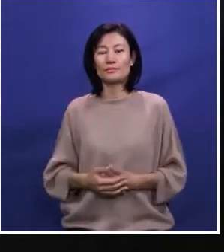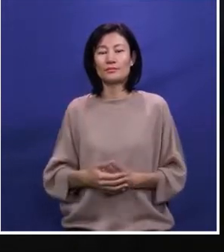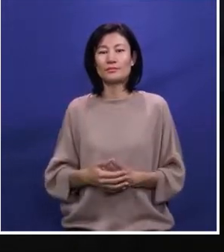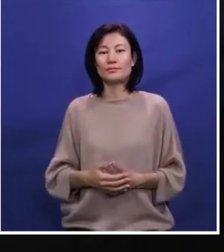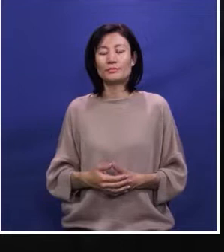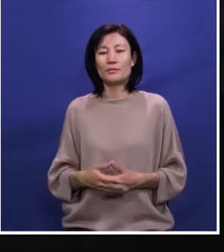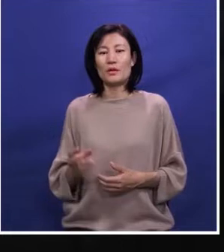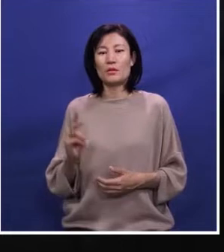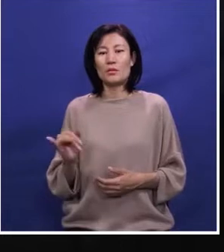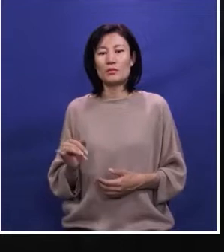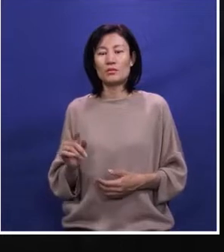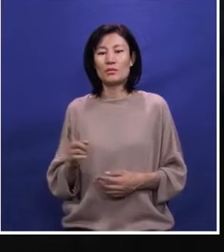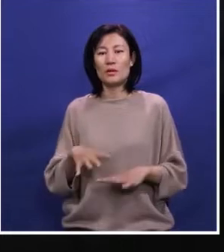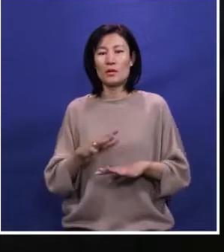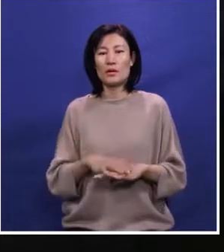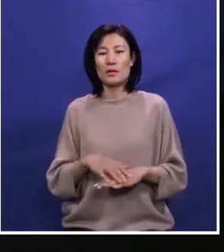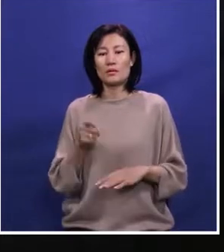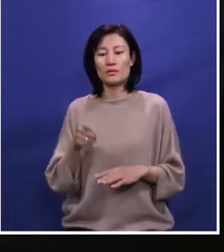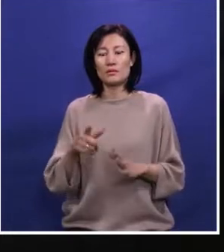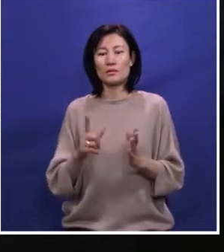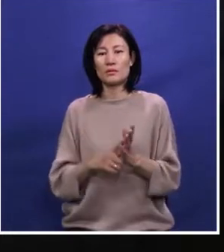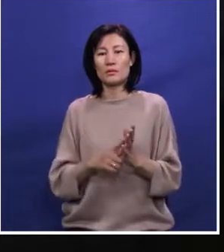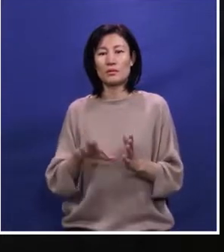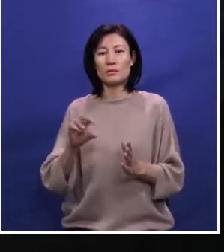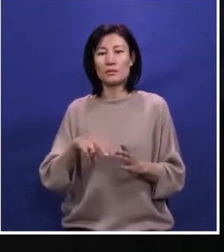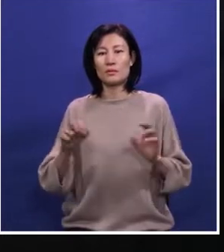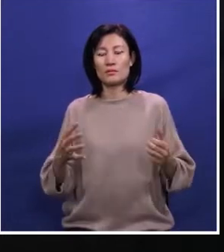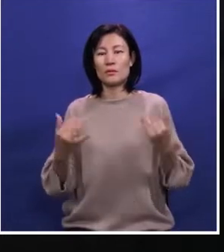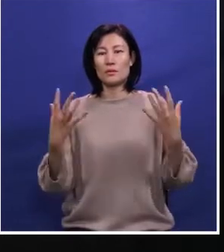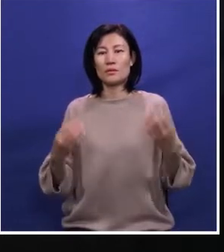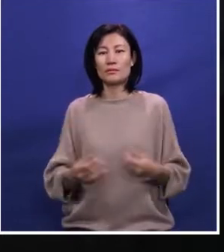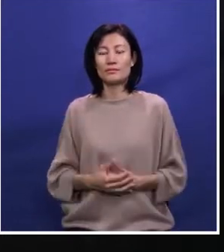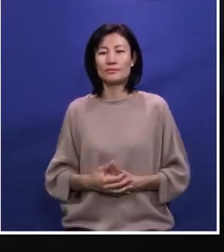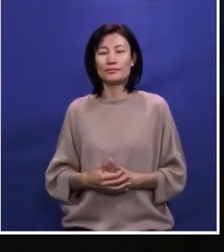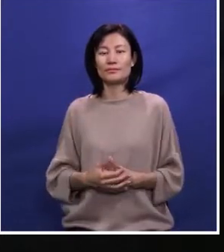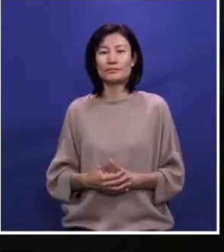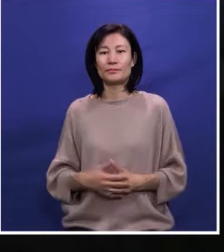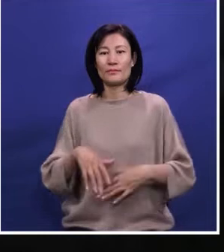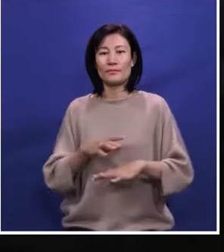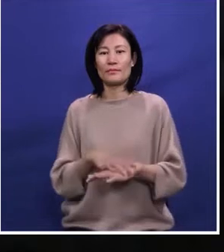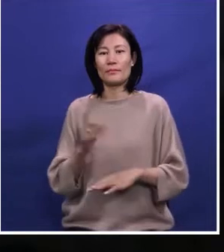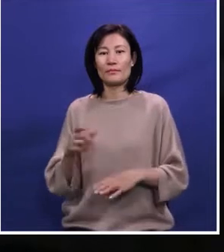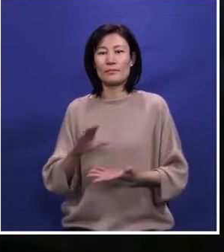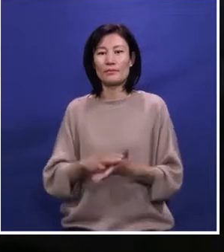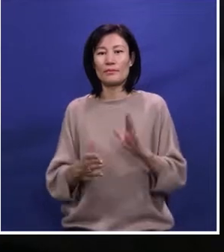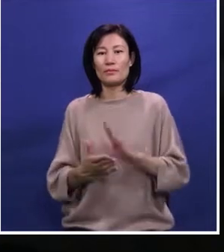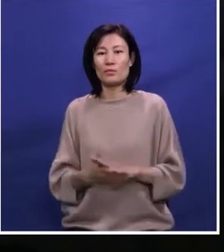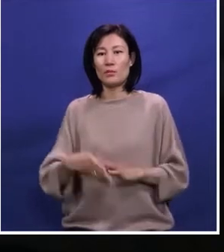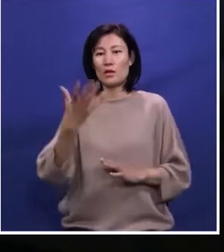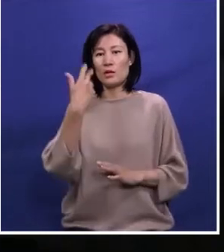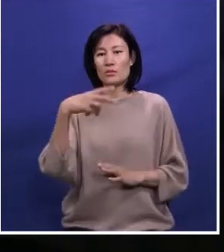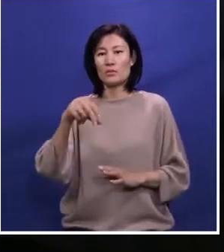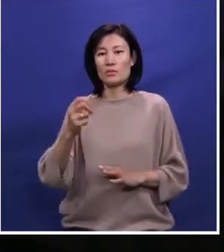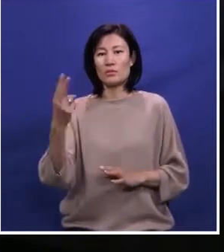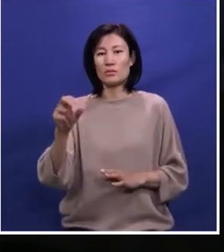елді мекендерін қосқанда халық саны 7,5 мыңнан астам. Қазір бүгінгі таңға осы тұрғындармен келіскен түрде